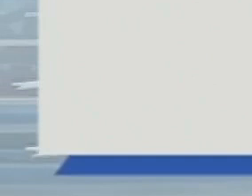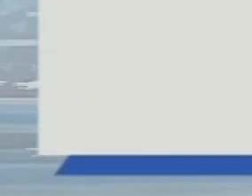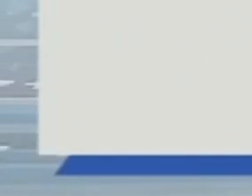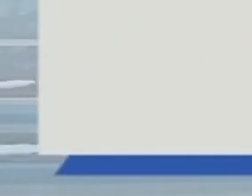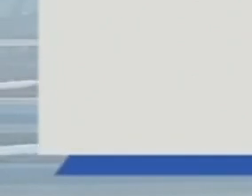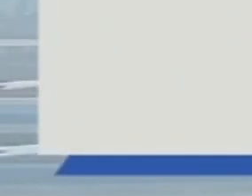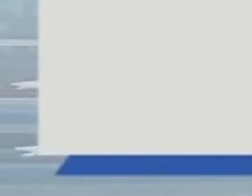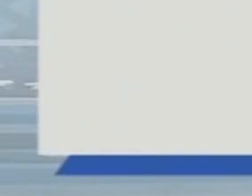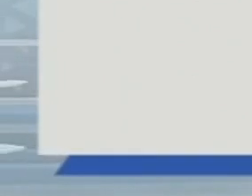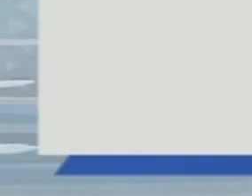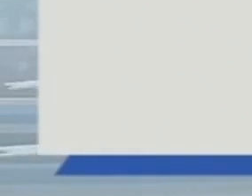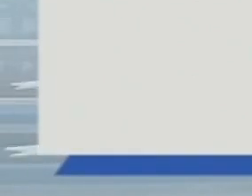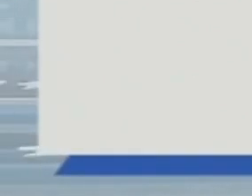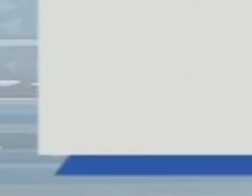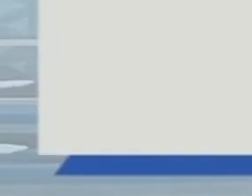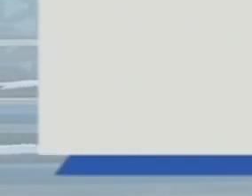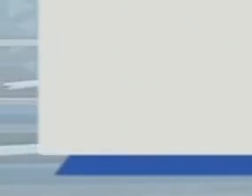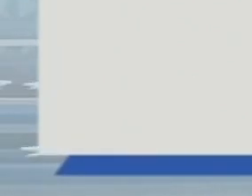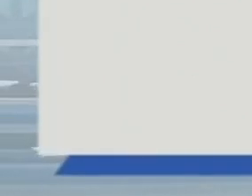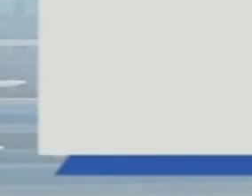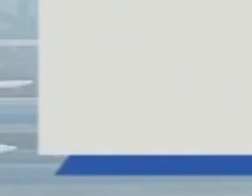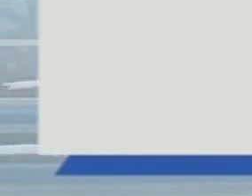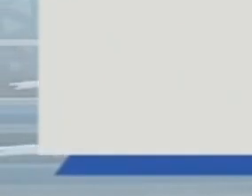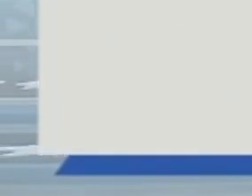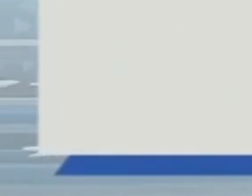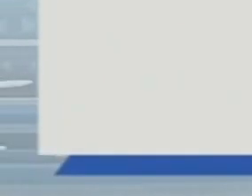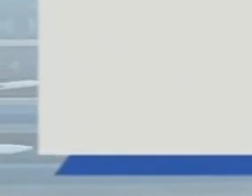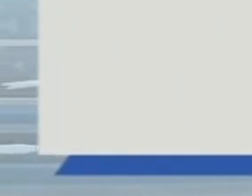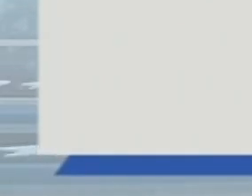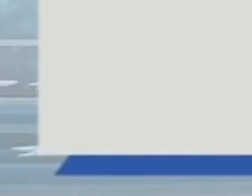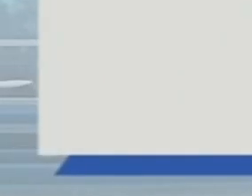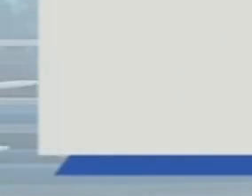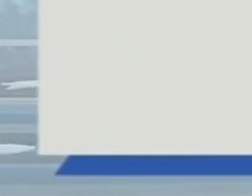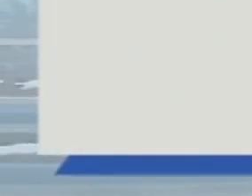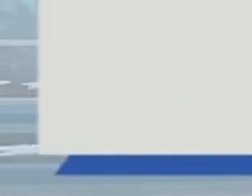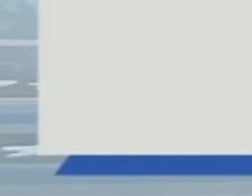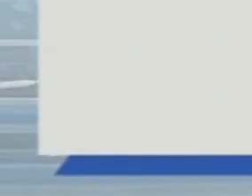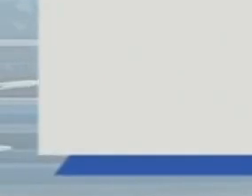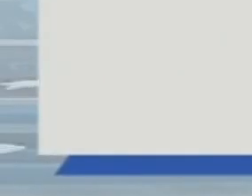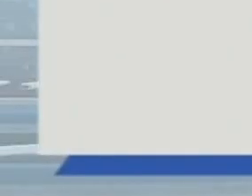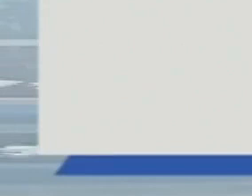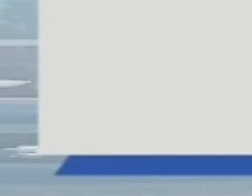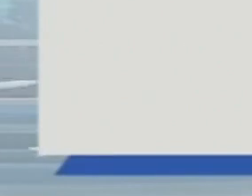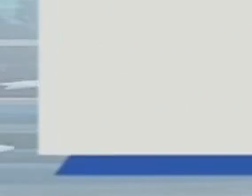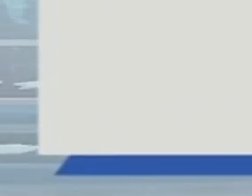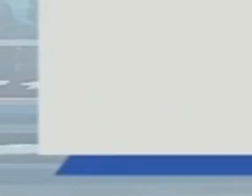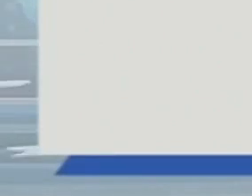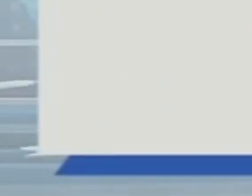Thank you.